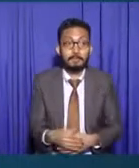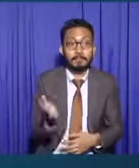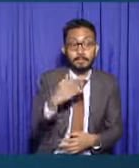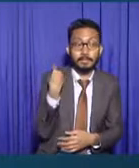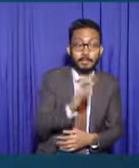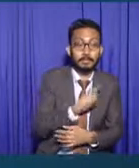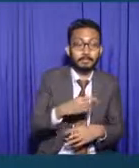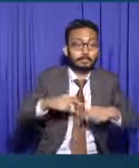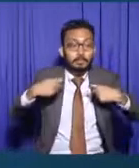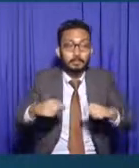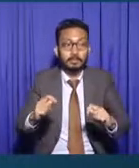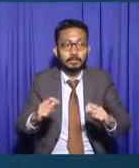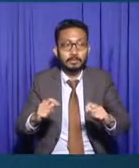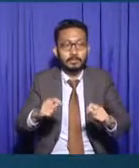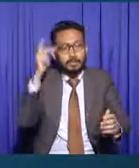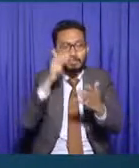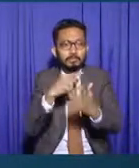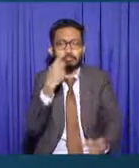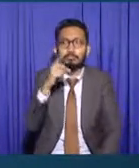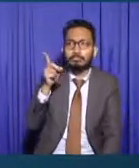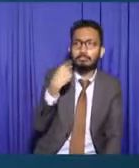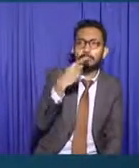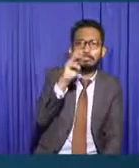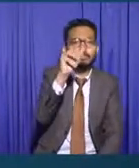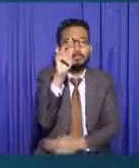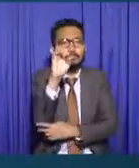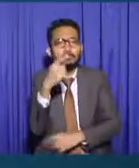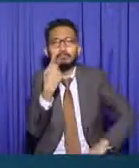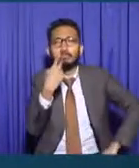Mari kita coba mengenali Siapakah beliau